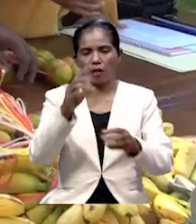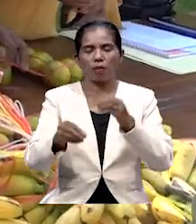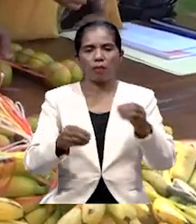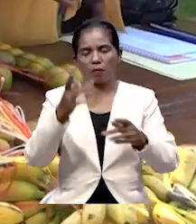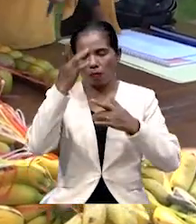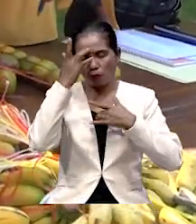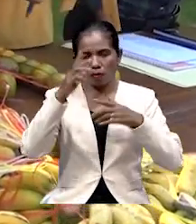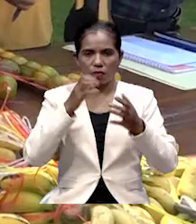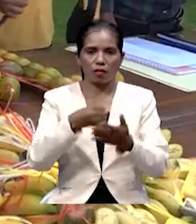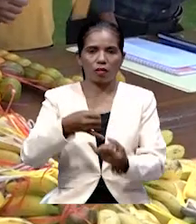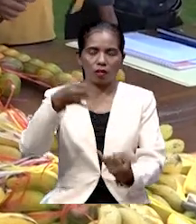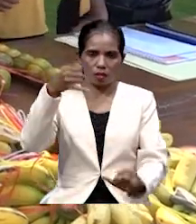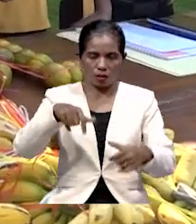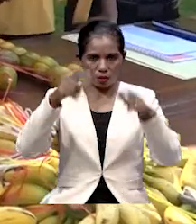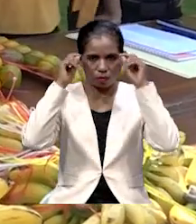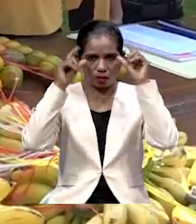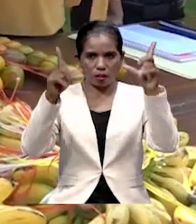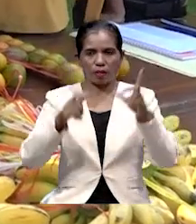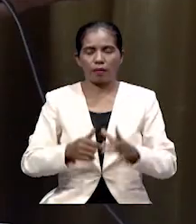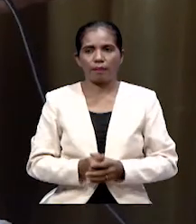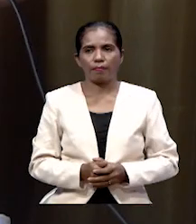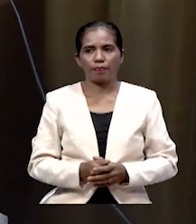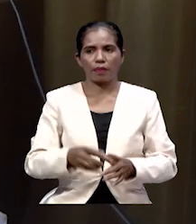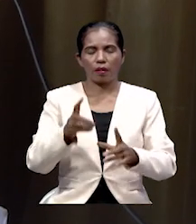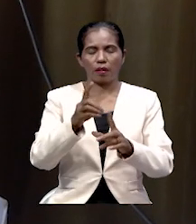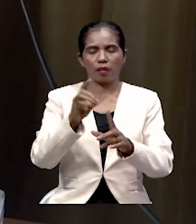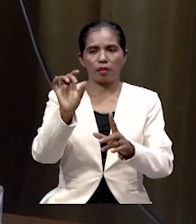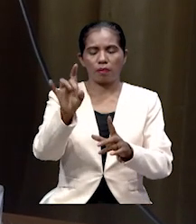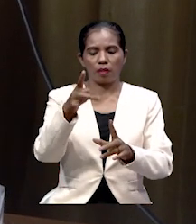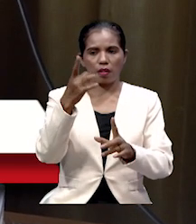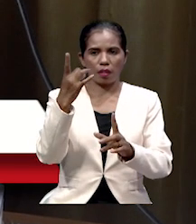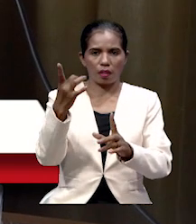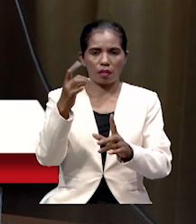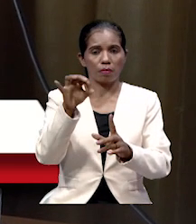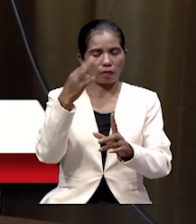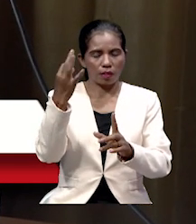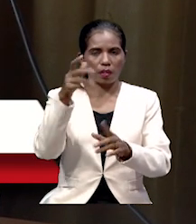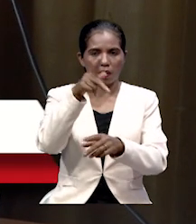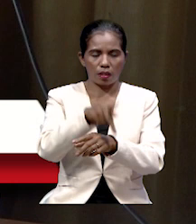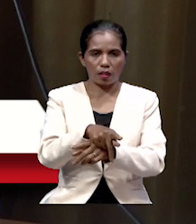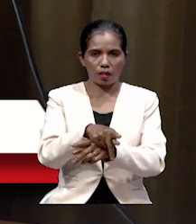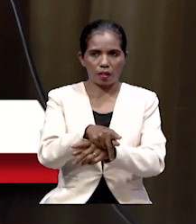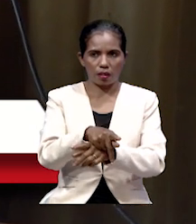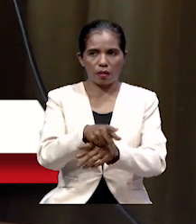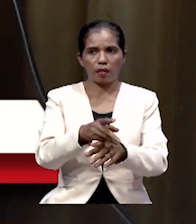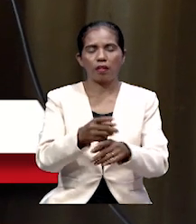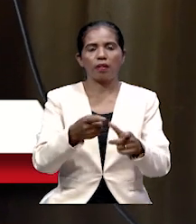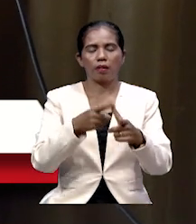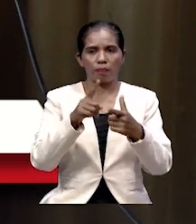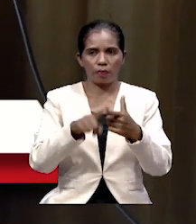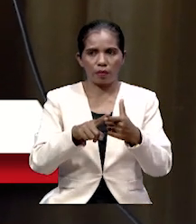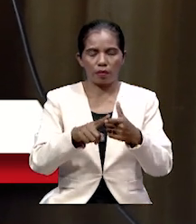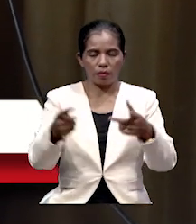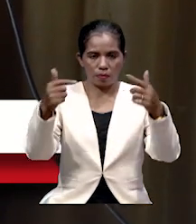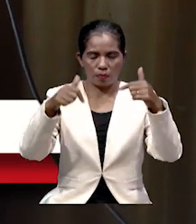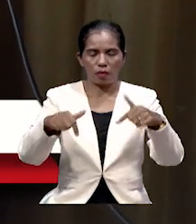e a Timor-Leste. Dia 19 kala no enhira tomate simute a investidura ne, depois mai to ohin